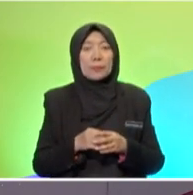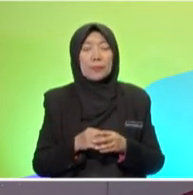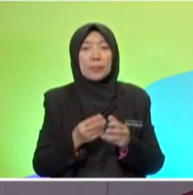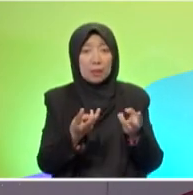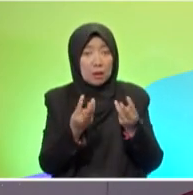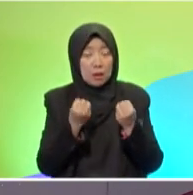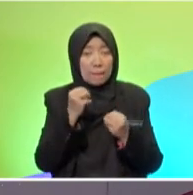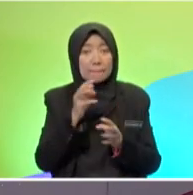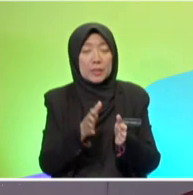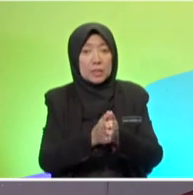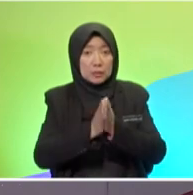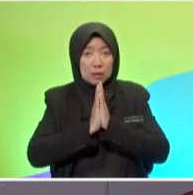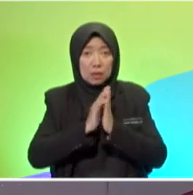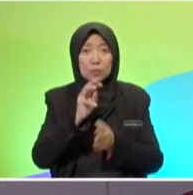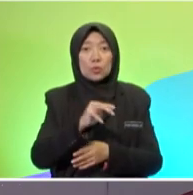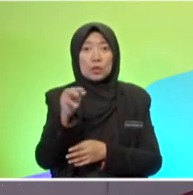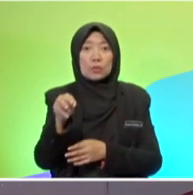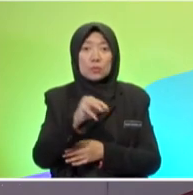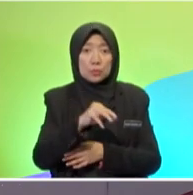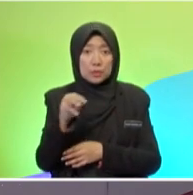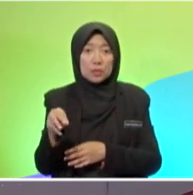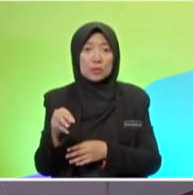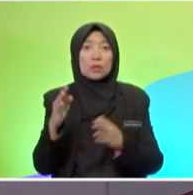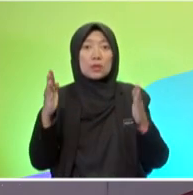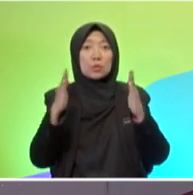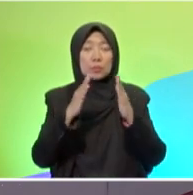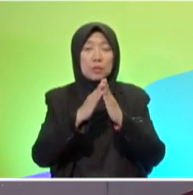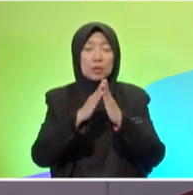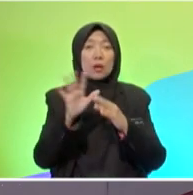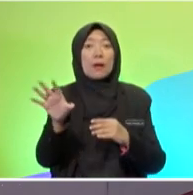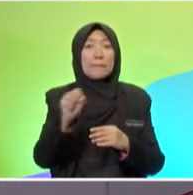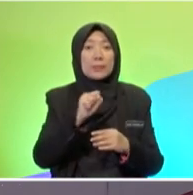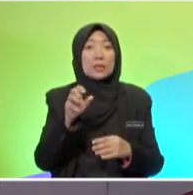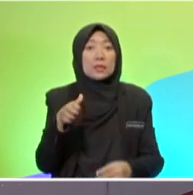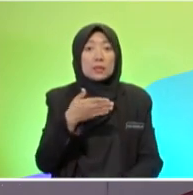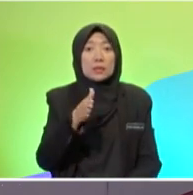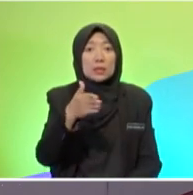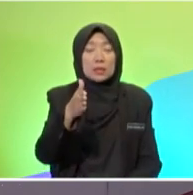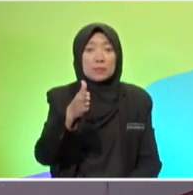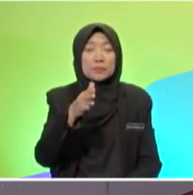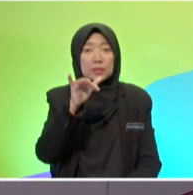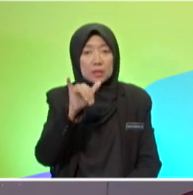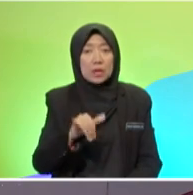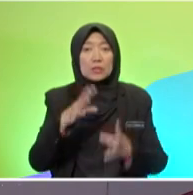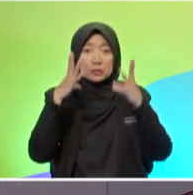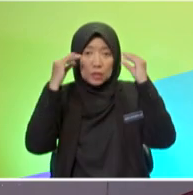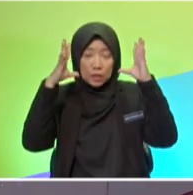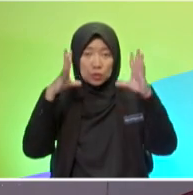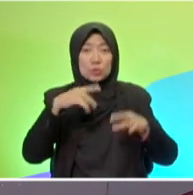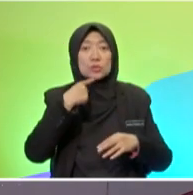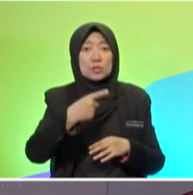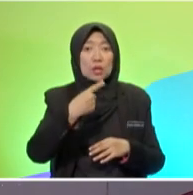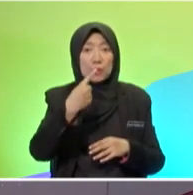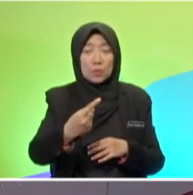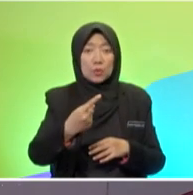murid-murid cikgu di rumah ambil ikan yang nombor cikgu sebut. Nombor cikgu sebut, Kak